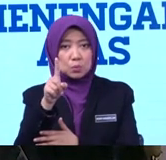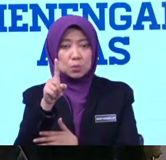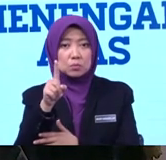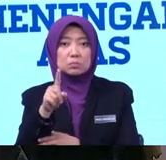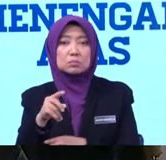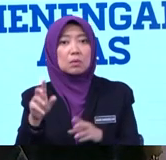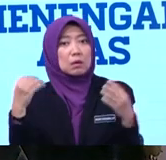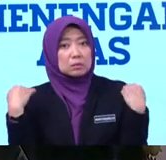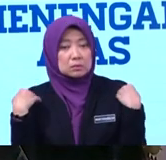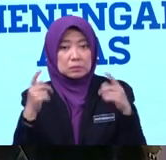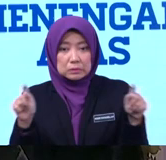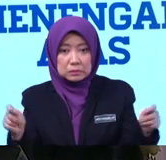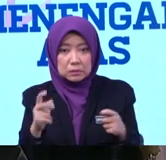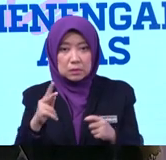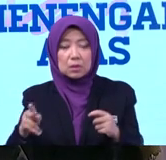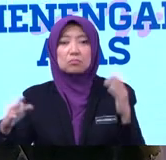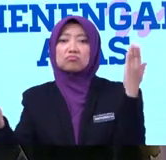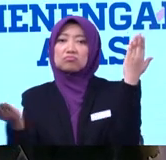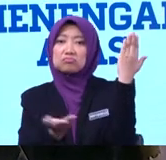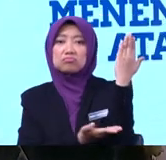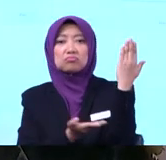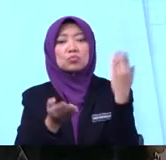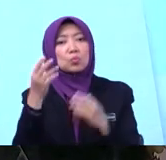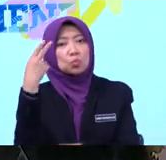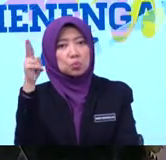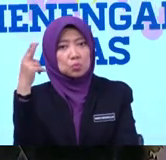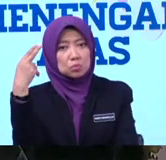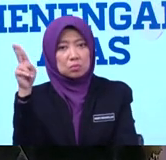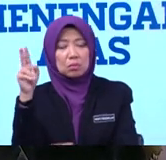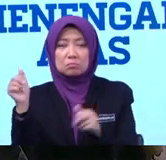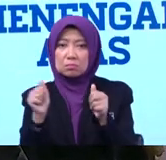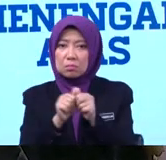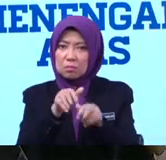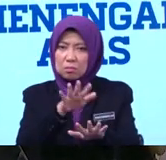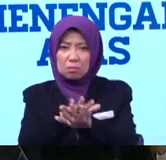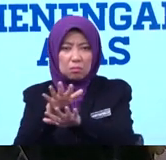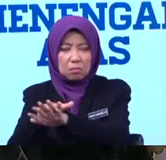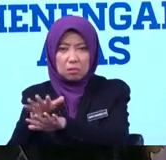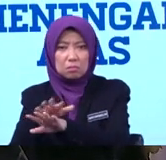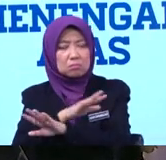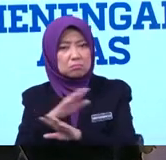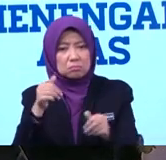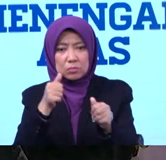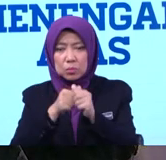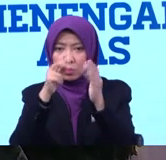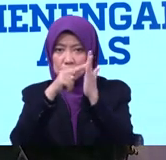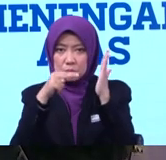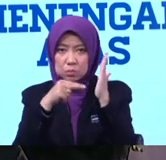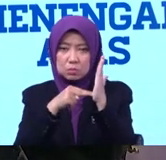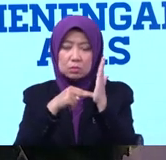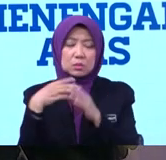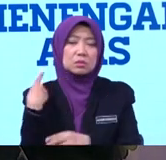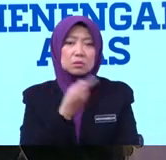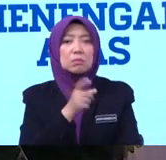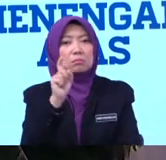tindakan penebangan hutan secara eee berlebihan tidak patut dalam keadaan yang kita Patuk